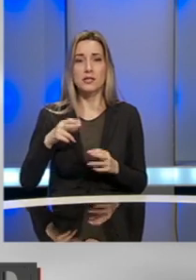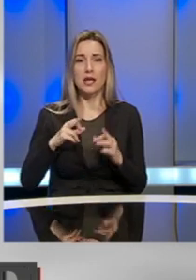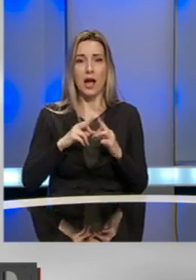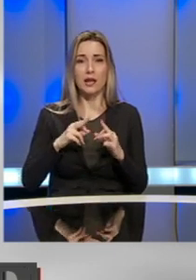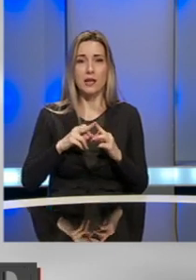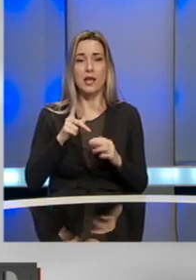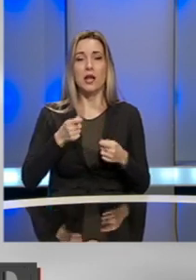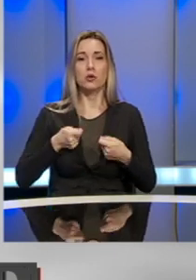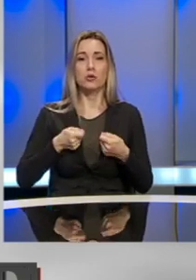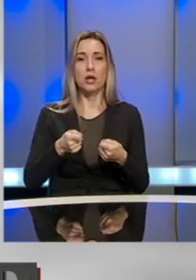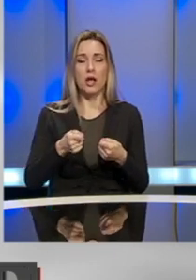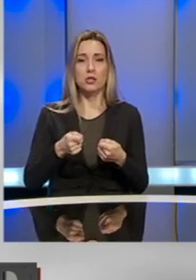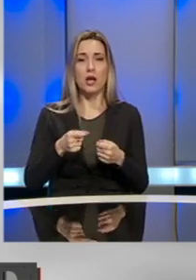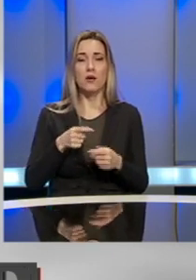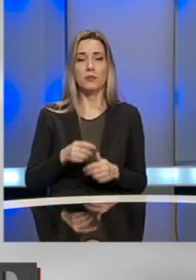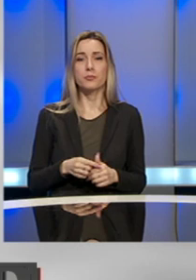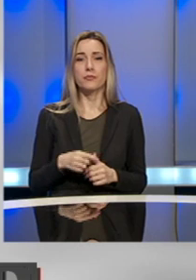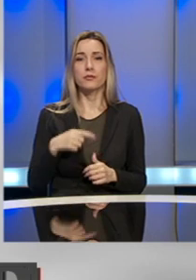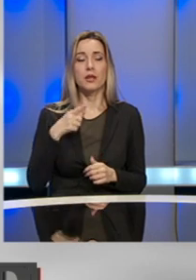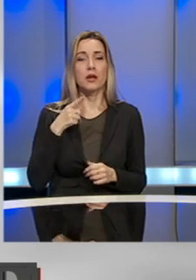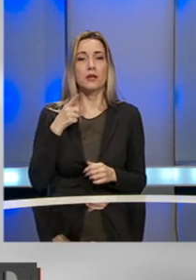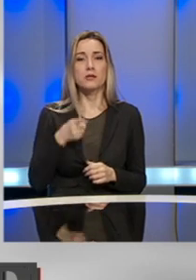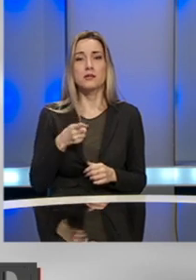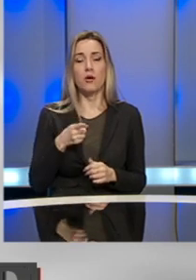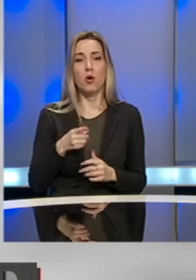agencija i tužilaštava da se